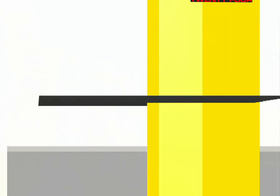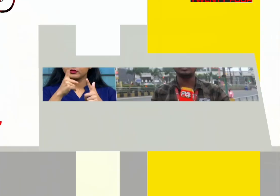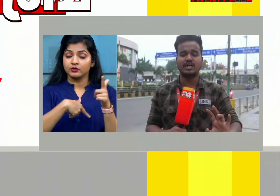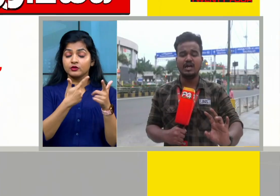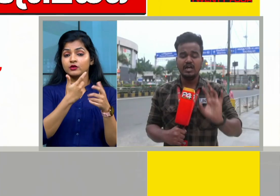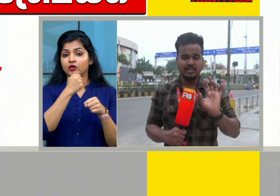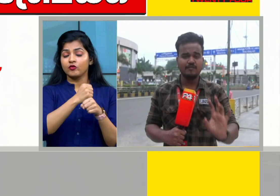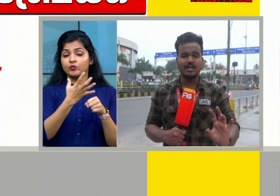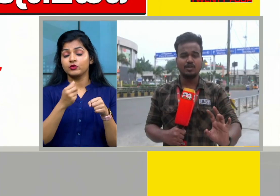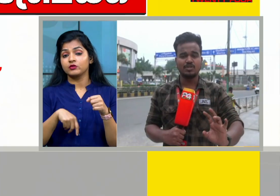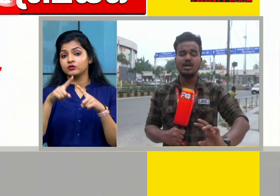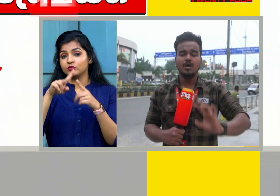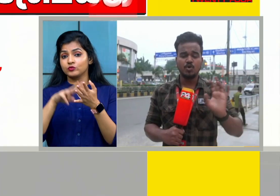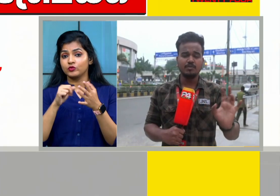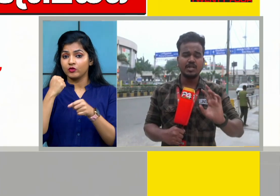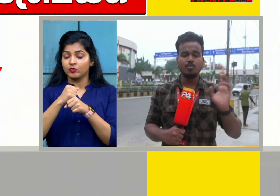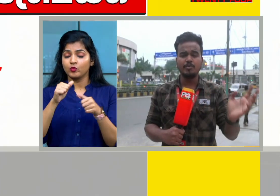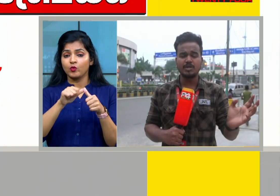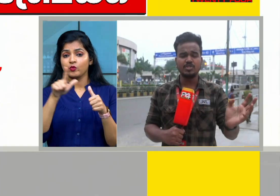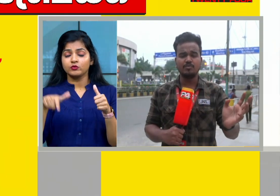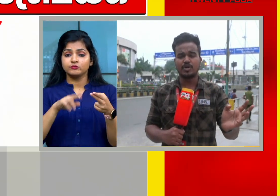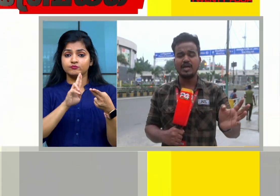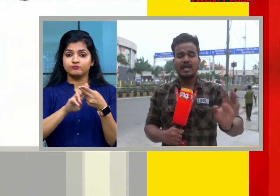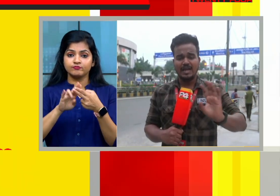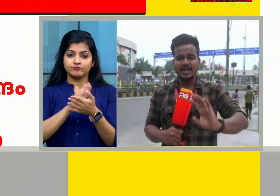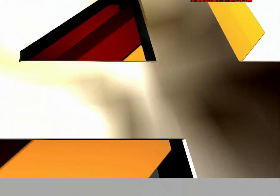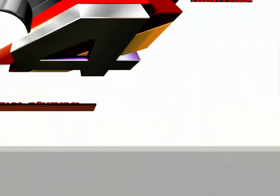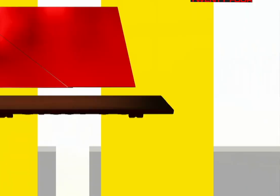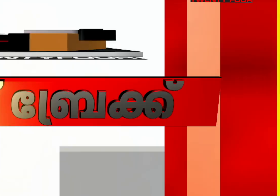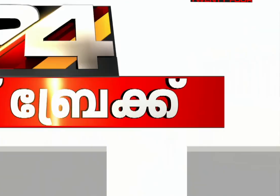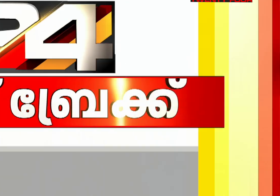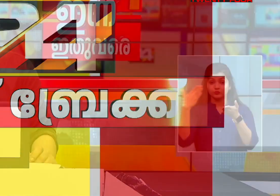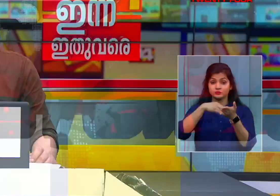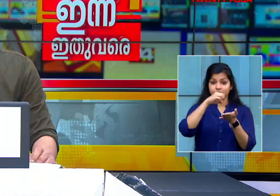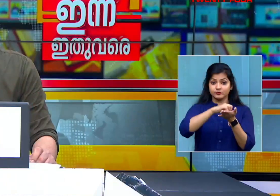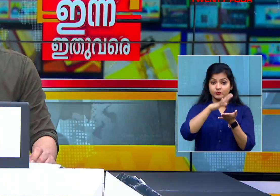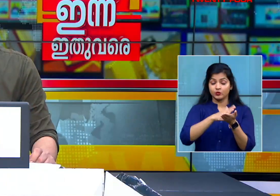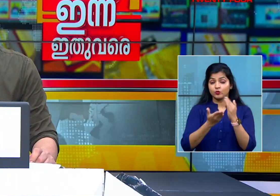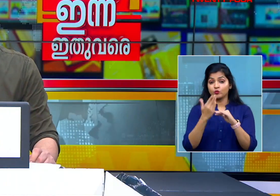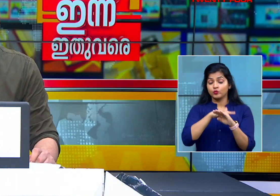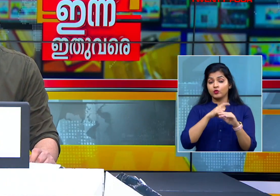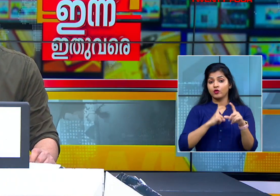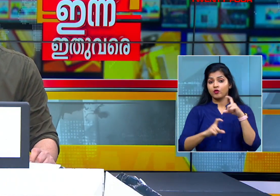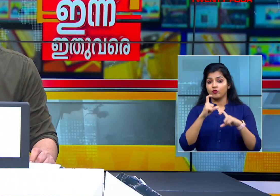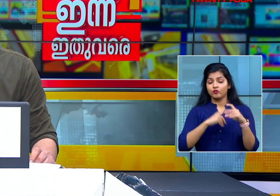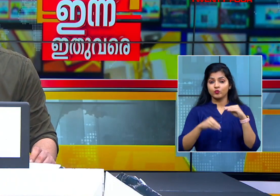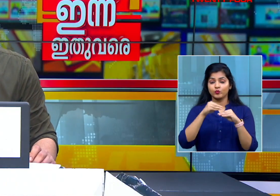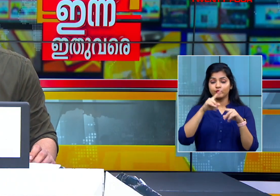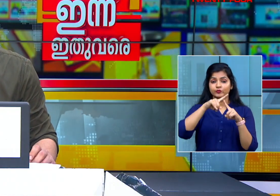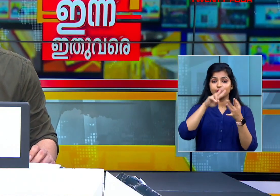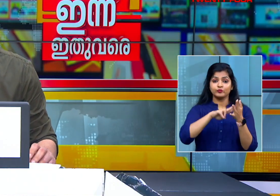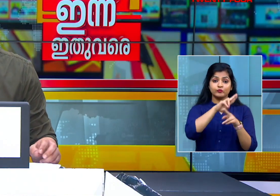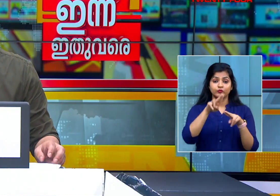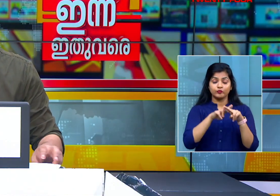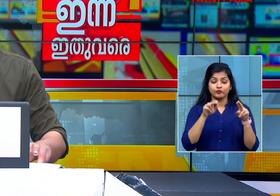നടത്തിയിട്ടുണ്ട് എന്നാണ് നിലവിൽ അറിയുന്നത്. ഫിൻജാൽ ചുഴലിക്കാറ്റ് തീരം തൊടുന്നതിന് മുന്നോടിയായി തികഞ്ഞ ജാഗ്രതയിലാണ് തമിഴ്നാട് പൊതുവായുള്ളത്.